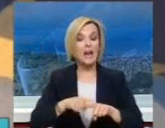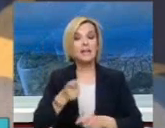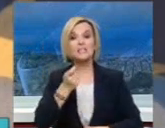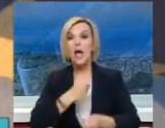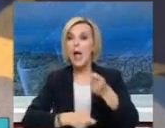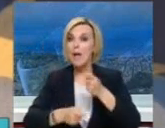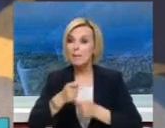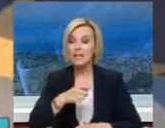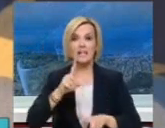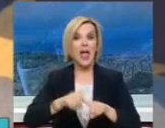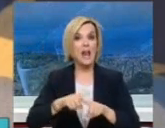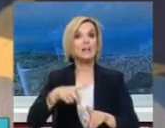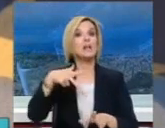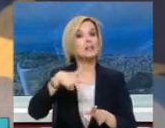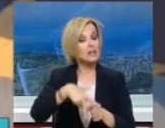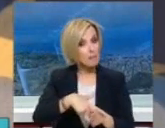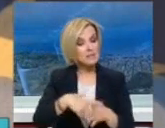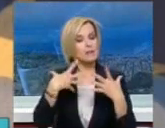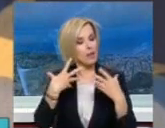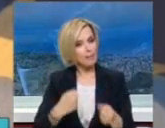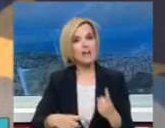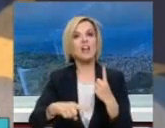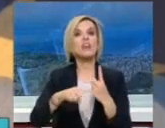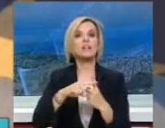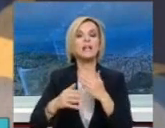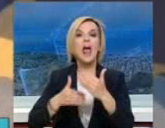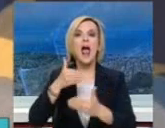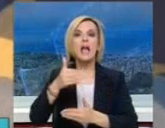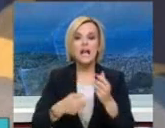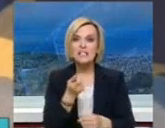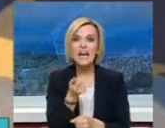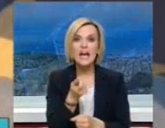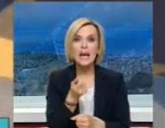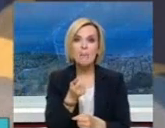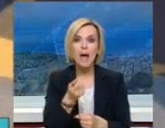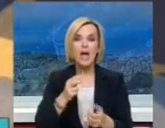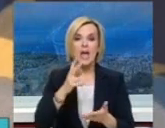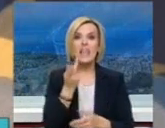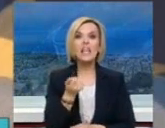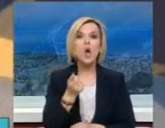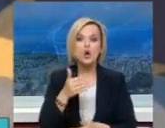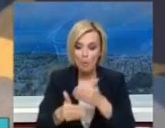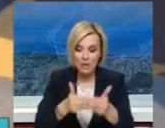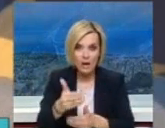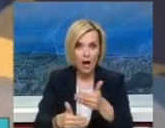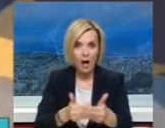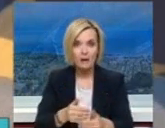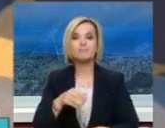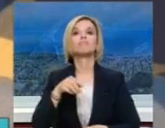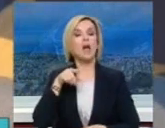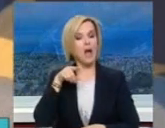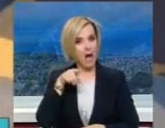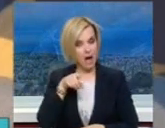τραπεζών, με ό,τι θετικό αυτό συνεπάγεται για την ρευστότητα στην πραγματική οικονομία. Είναι και αυτή η